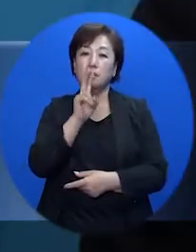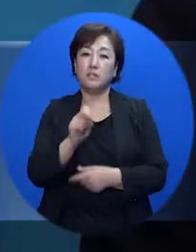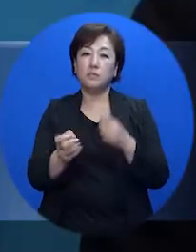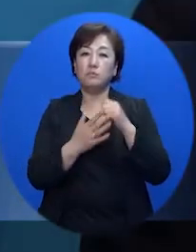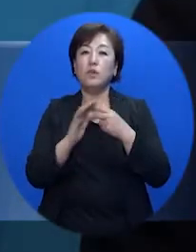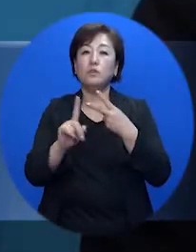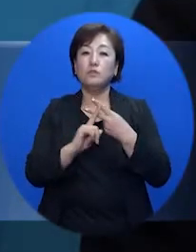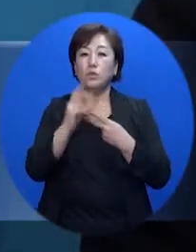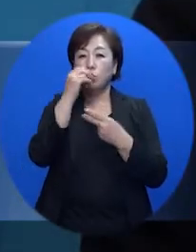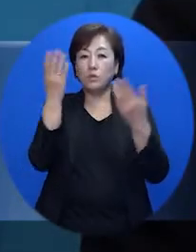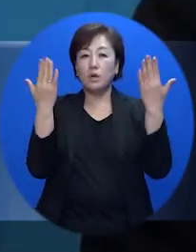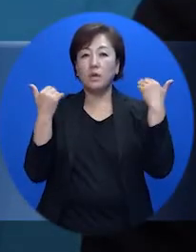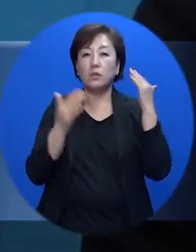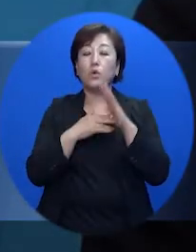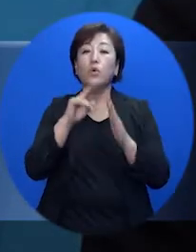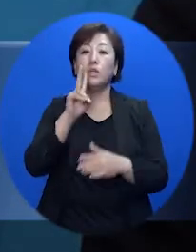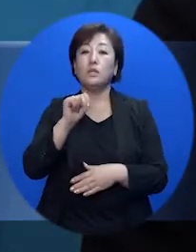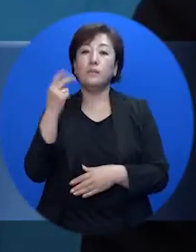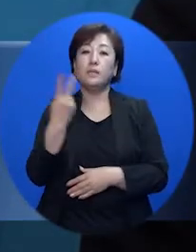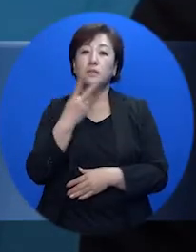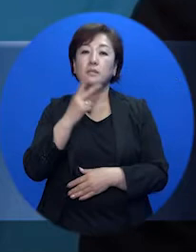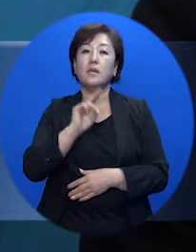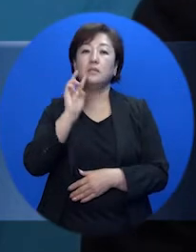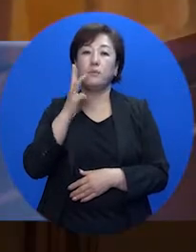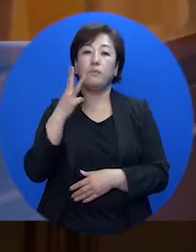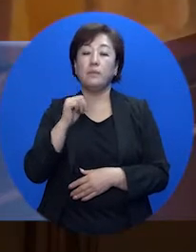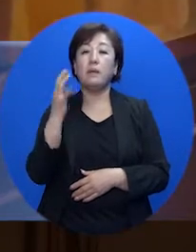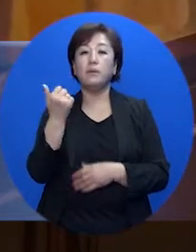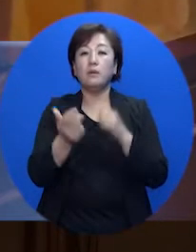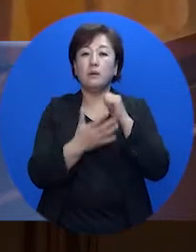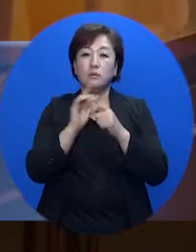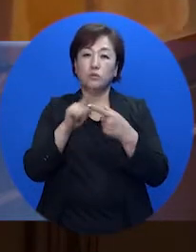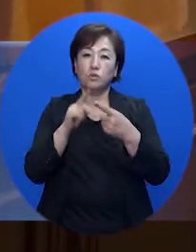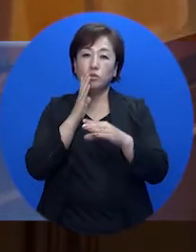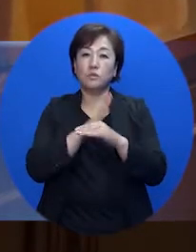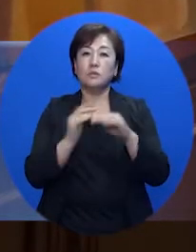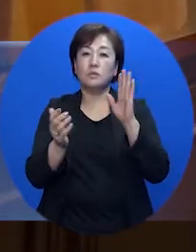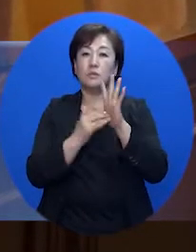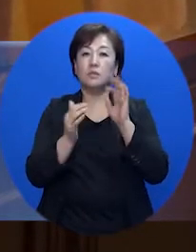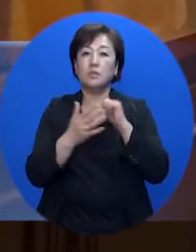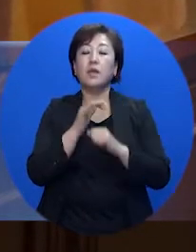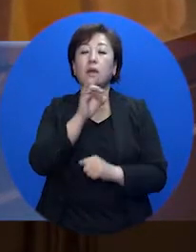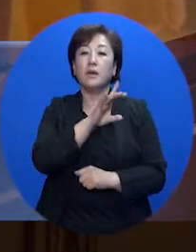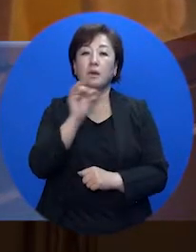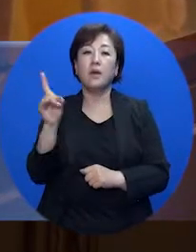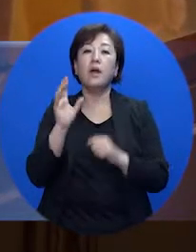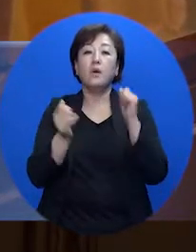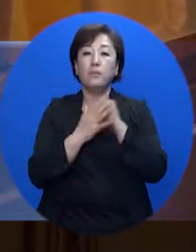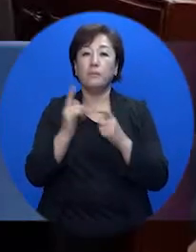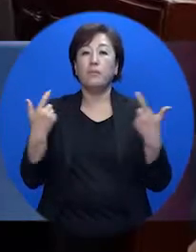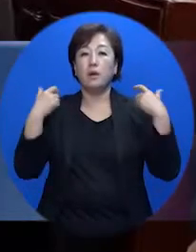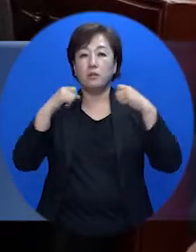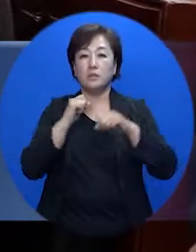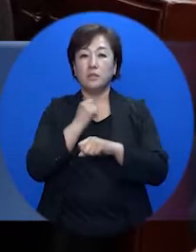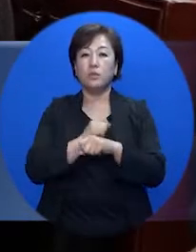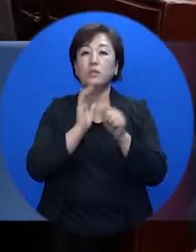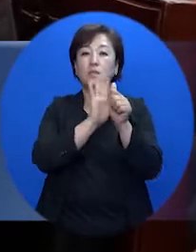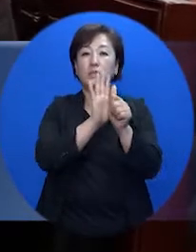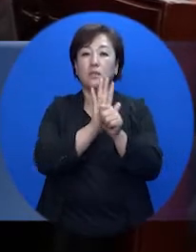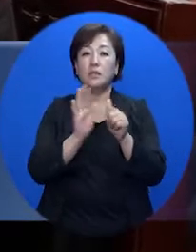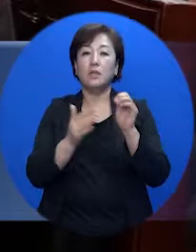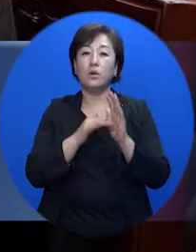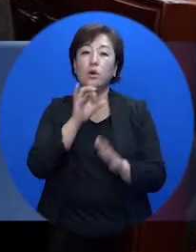중고등학교 신입생 2만 2,368명을 대상으로 동화복 각한 벌이 지원되며 단가는 1인당